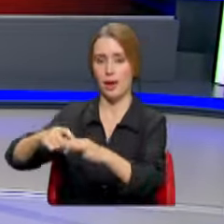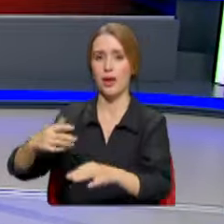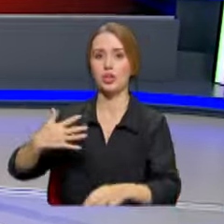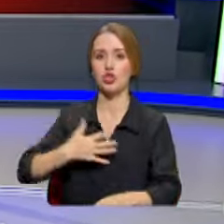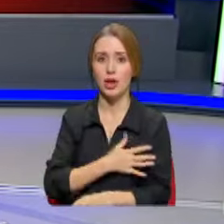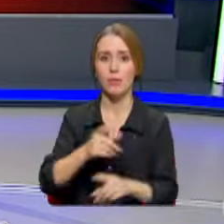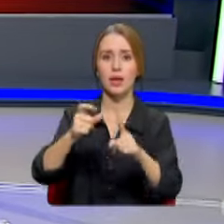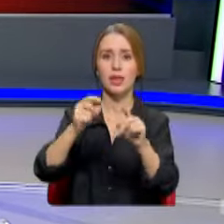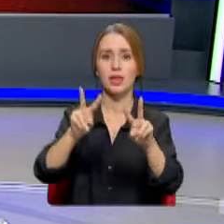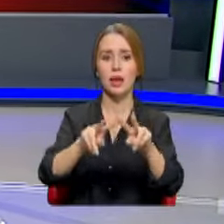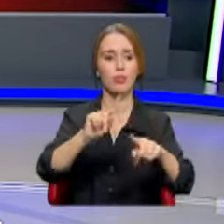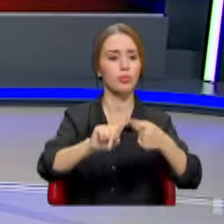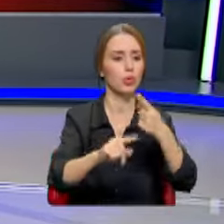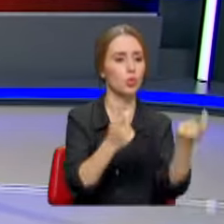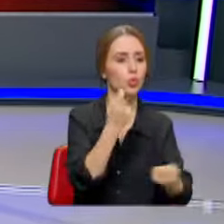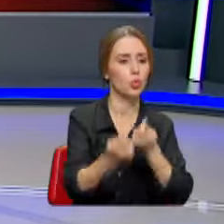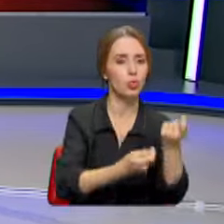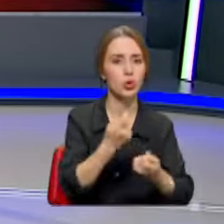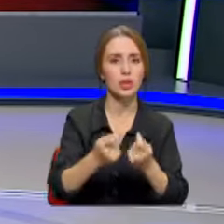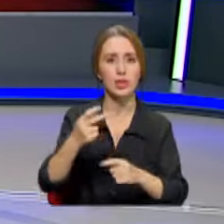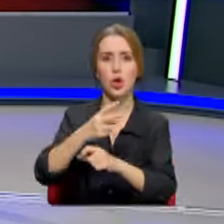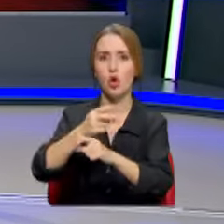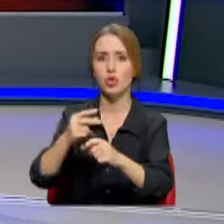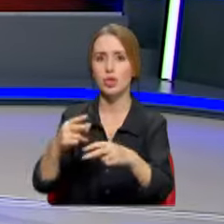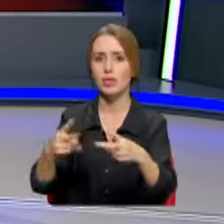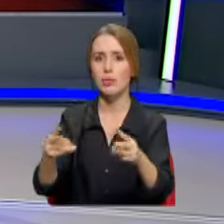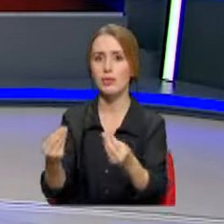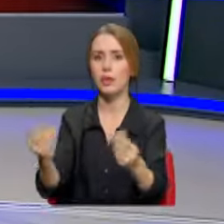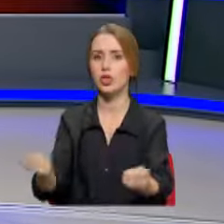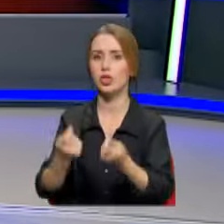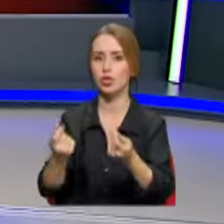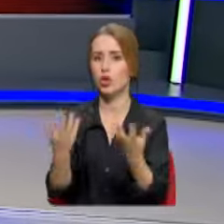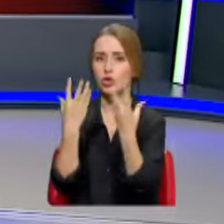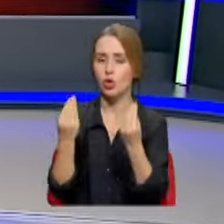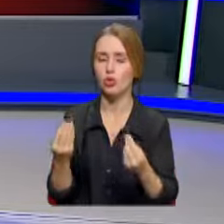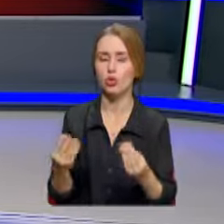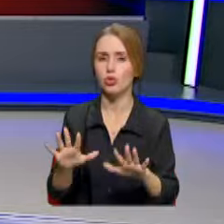DEM bunlarla uğraşırken siz de Öcalan'ı çıkartmakla uğraşıyorsunuz. Ne oldu? Bak, inanılmaz bir siyasi operasyon.